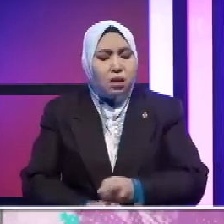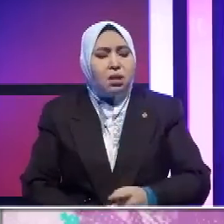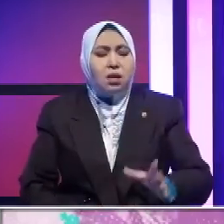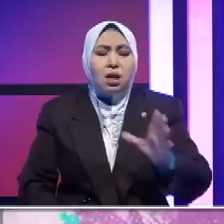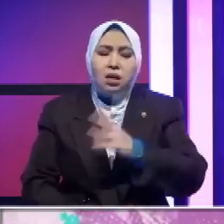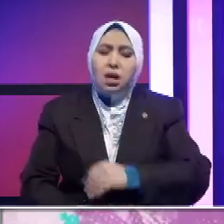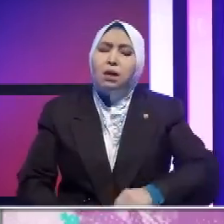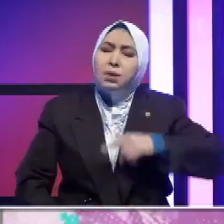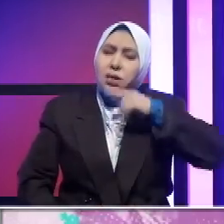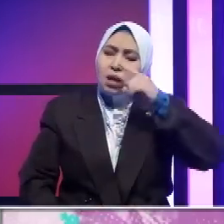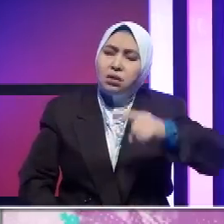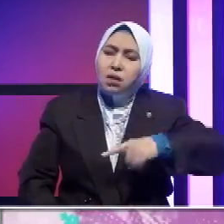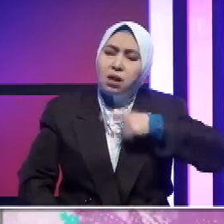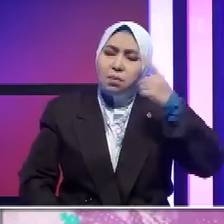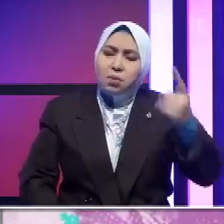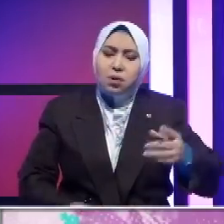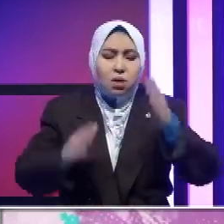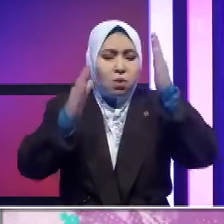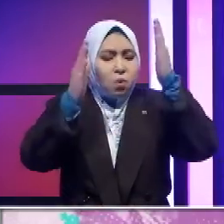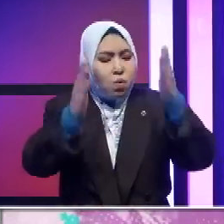وقال الذي